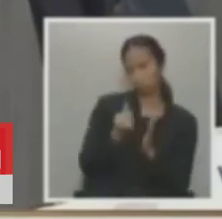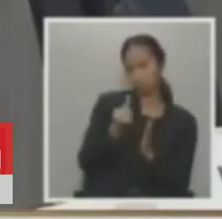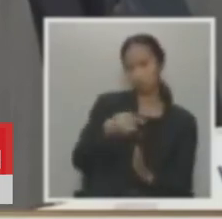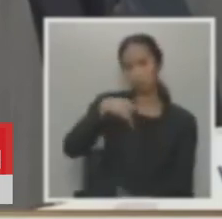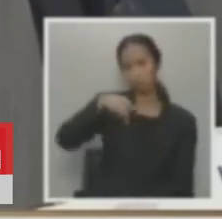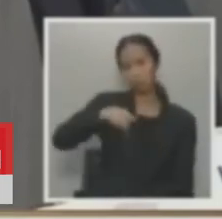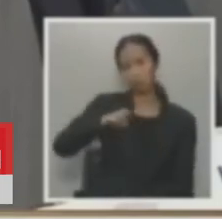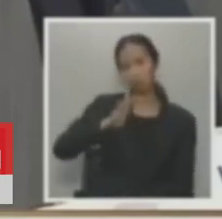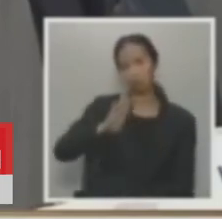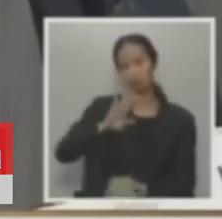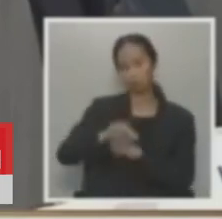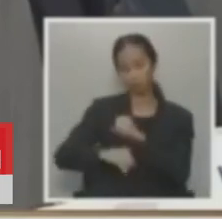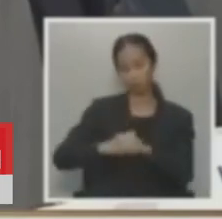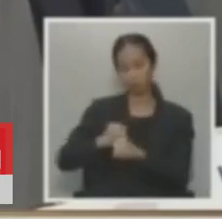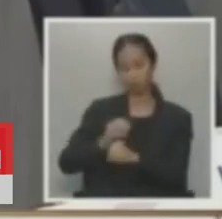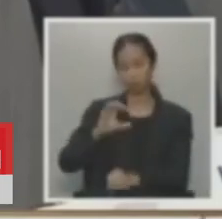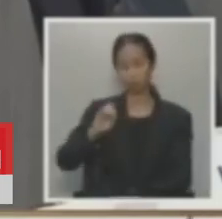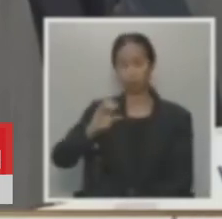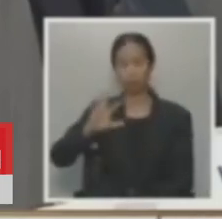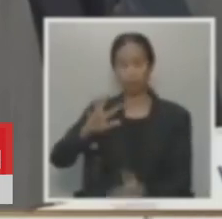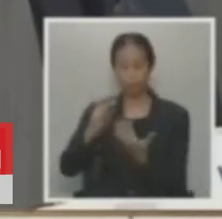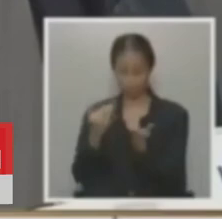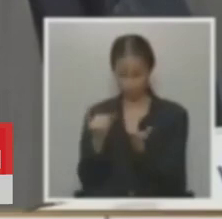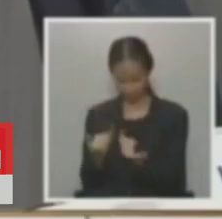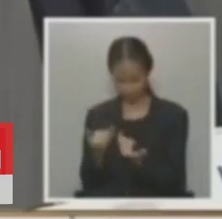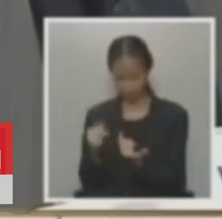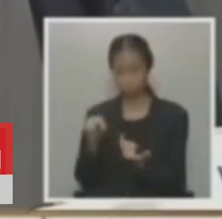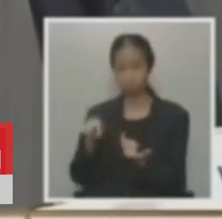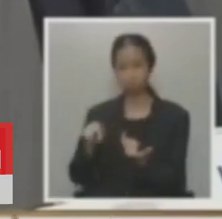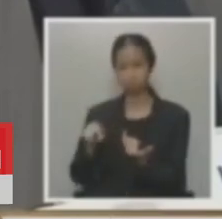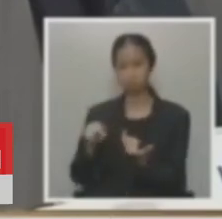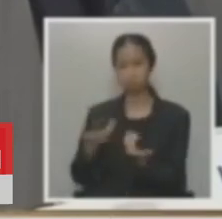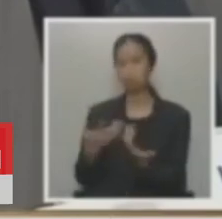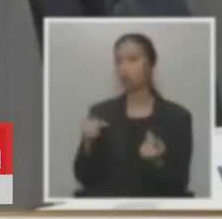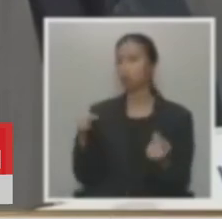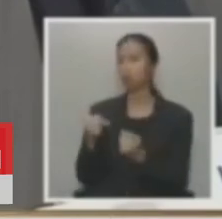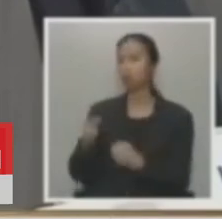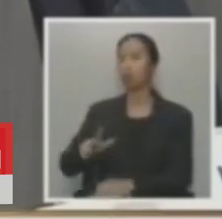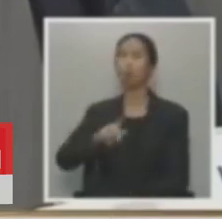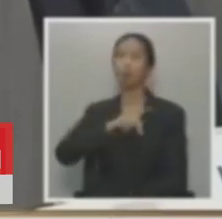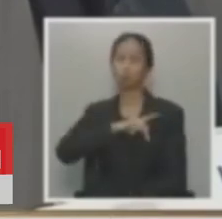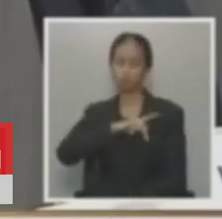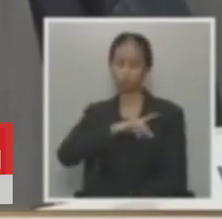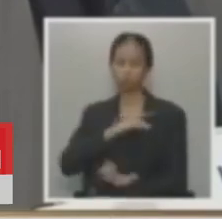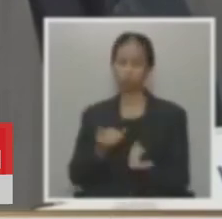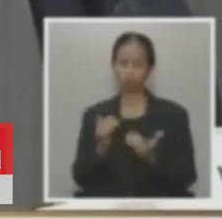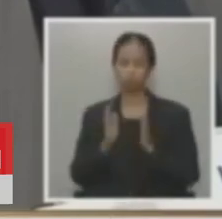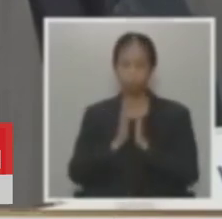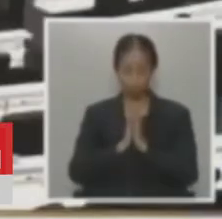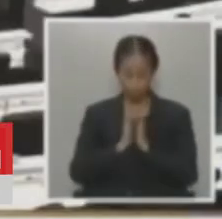งฆ์ปี05เพราะนั้นฉบับนี้เป็นฉบับที่เป็นของชาวพุทธขอบคุณมากท่านประธานครับ